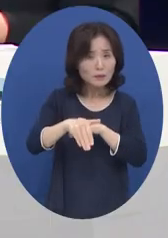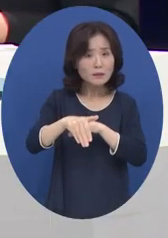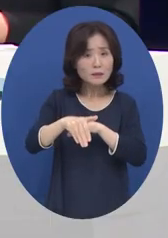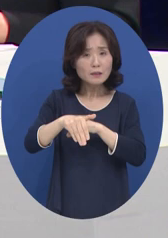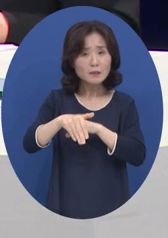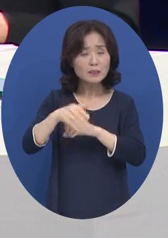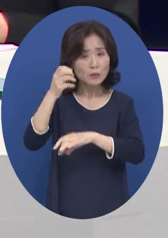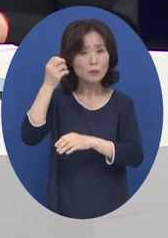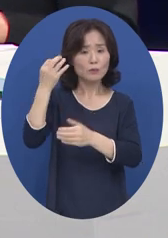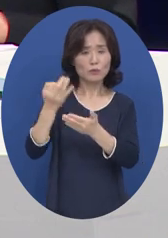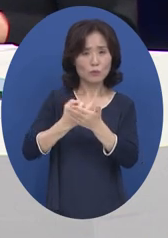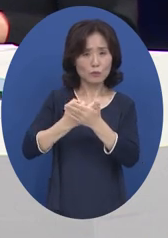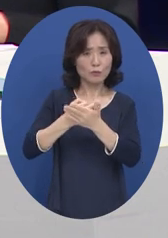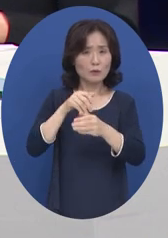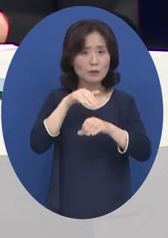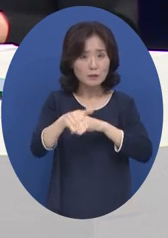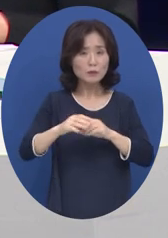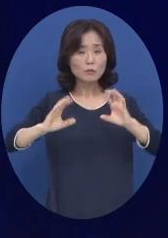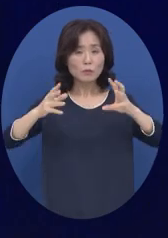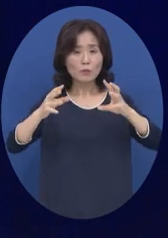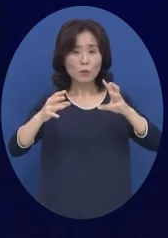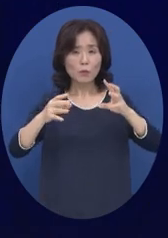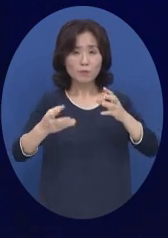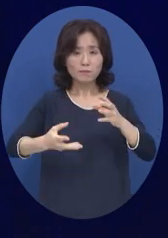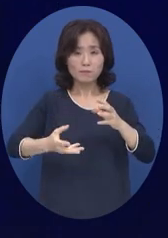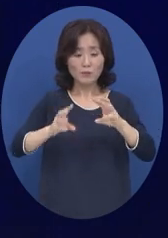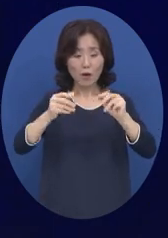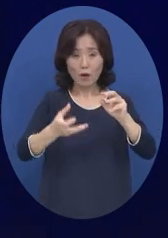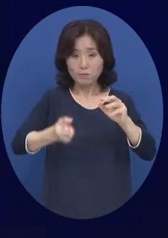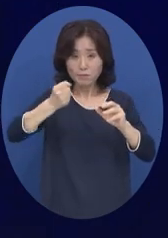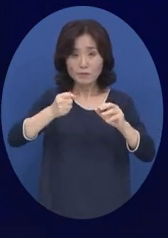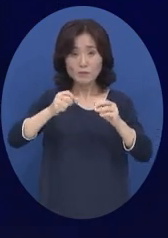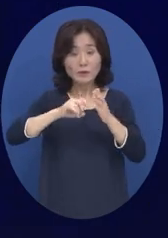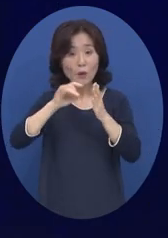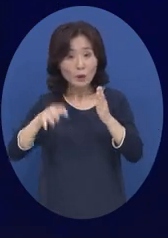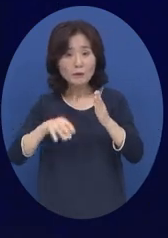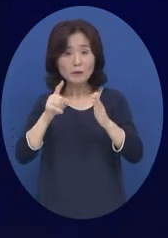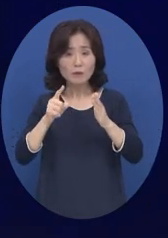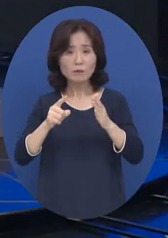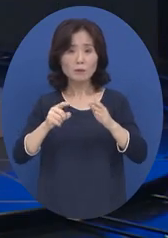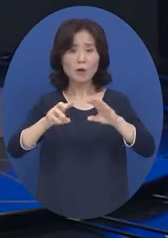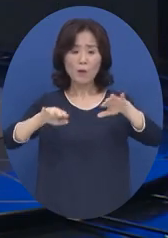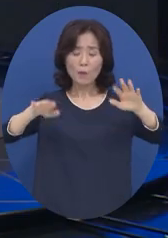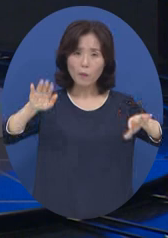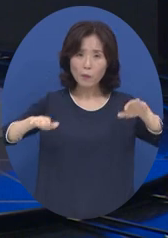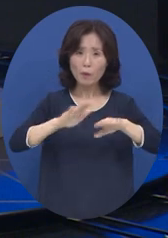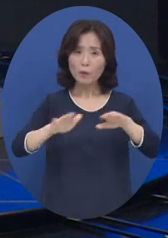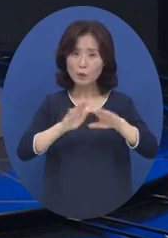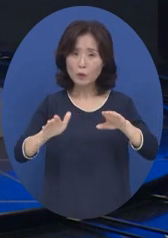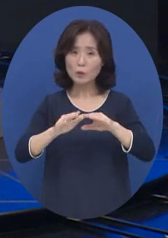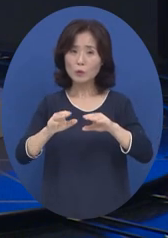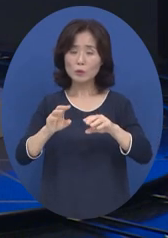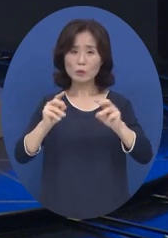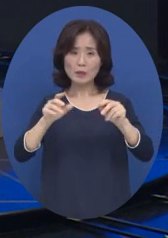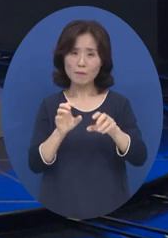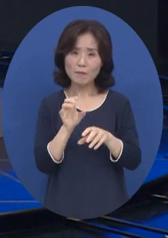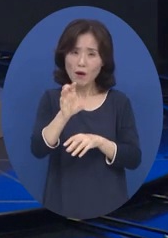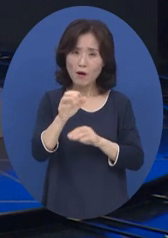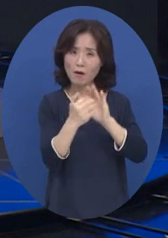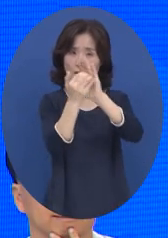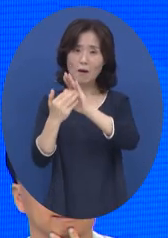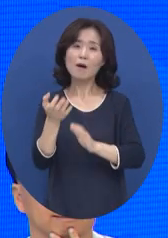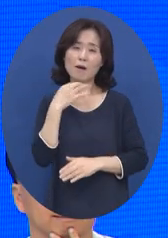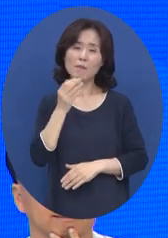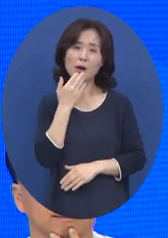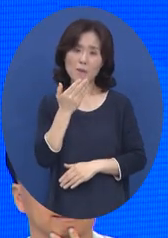기본소득 형국 톱 10 3 는 불평등의 서화 토지 투기 차단의 효과가 있다는 걸 보여준다 고 말했고 이에 레이노